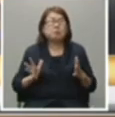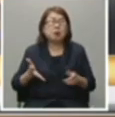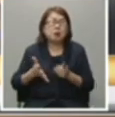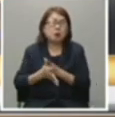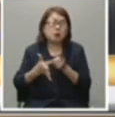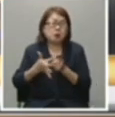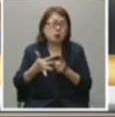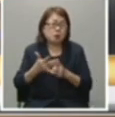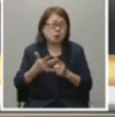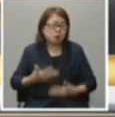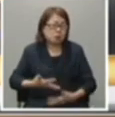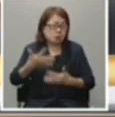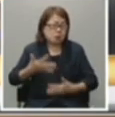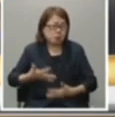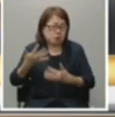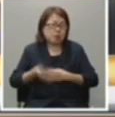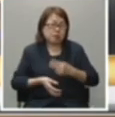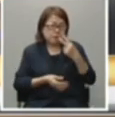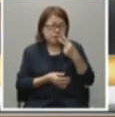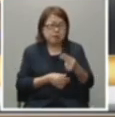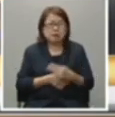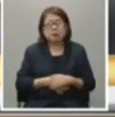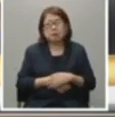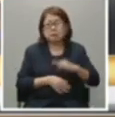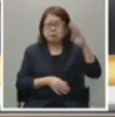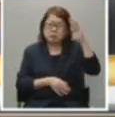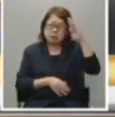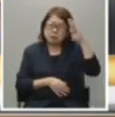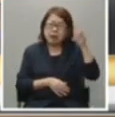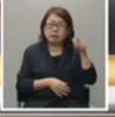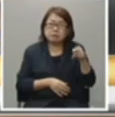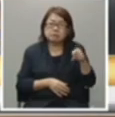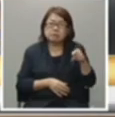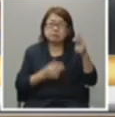เห็นว่าพลเอกประยุทธ์ไร้ความสามาร